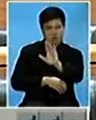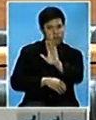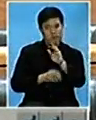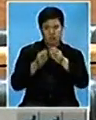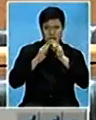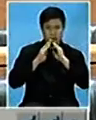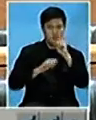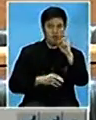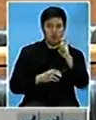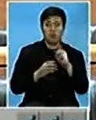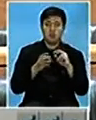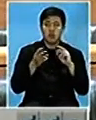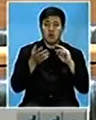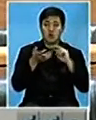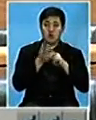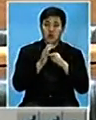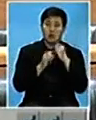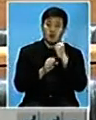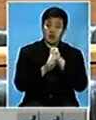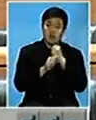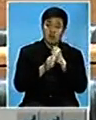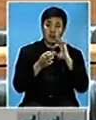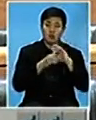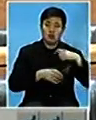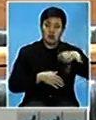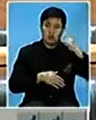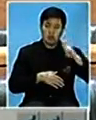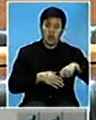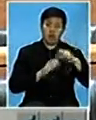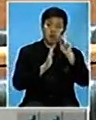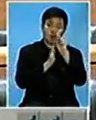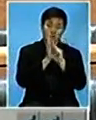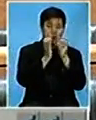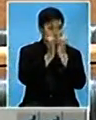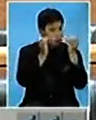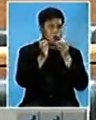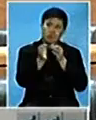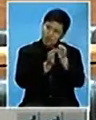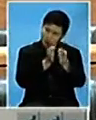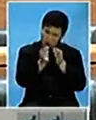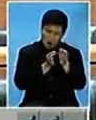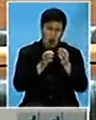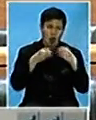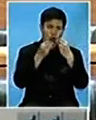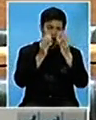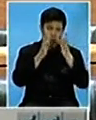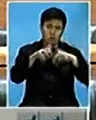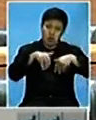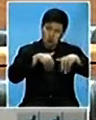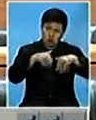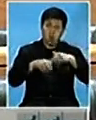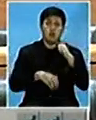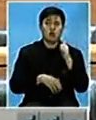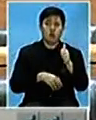เพราะฉะนั้นสิ่งเหล่านี้เป็นสิ่งที่ศาลรัฐธรรมนูญสามารถนำมาอธิบายความกับพี่น้องประชาชนได้ท่านอย่า